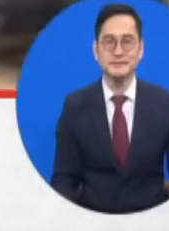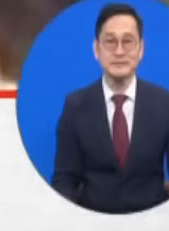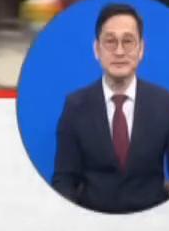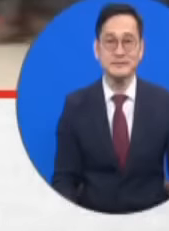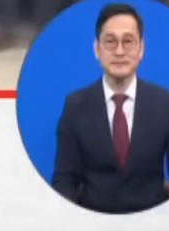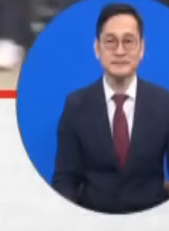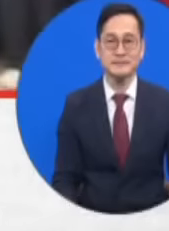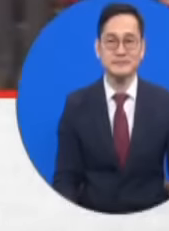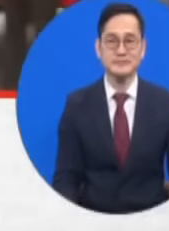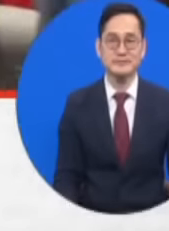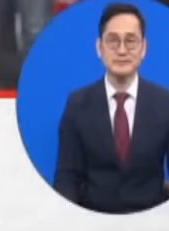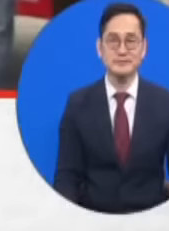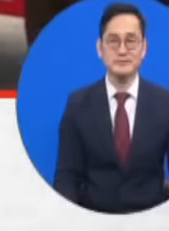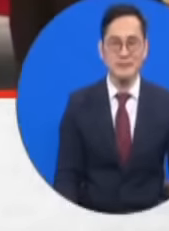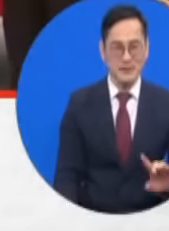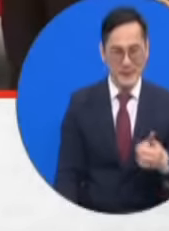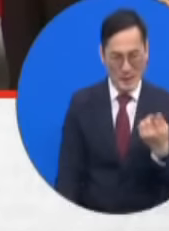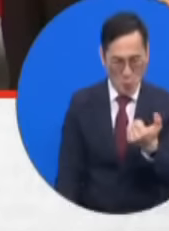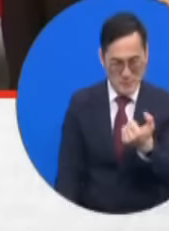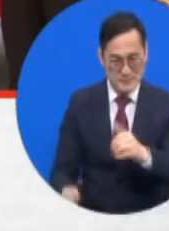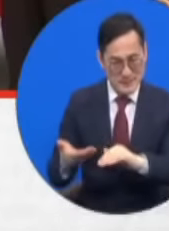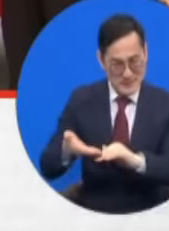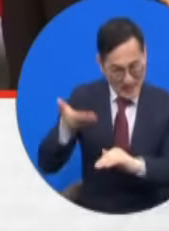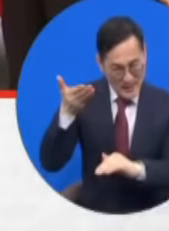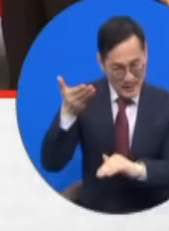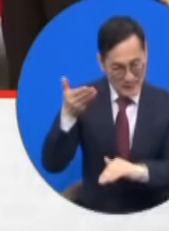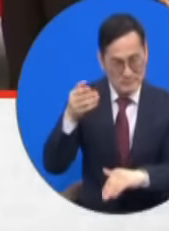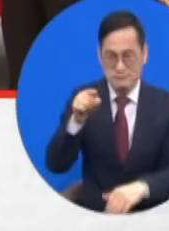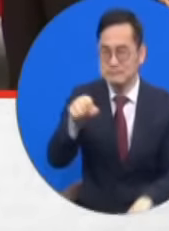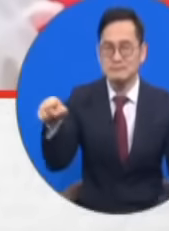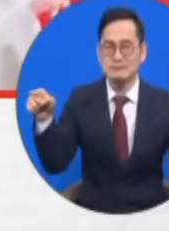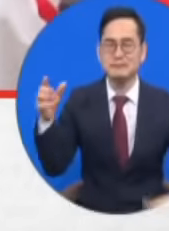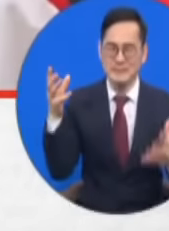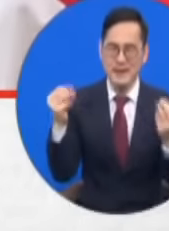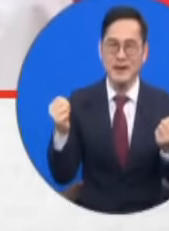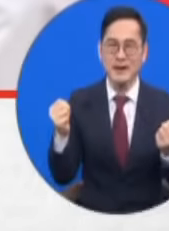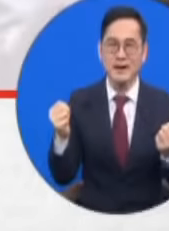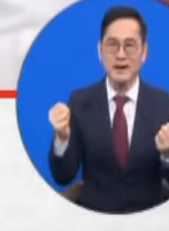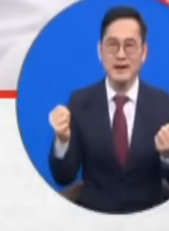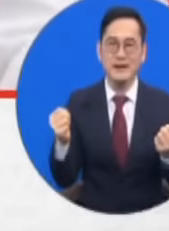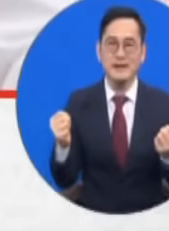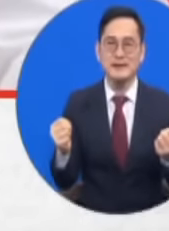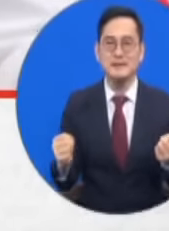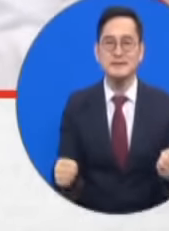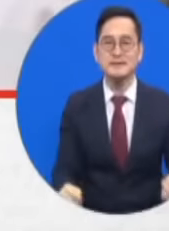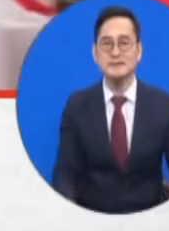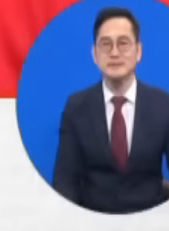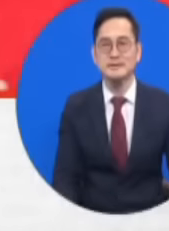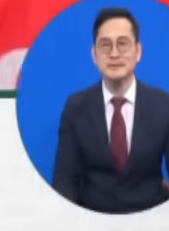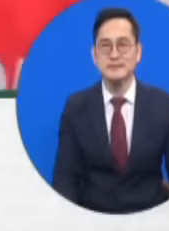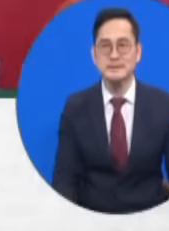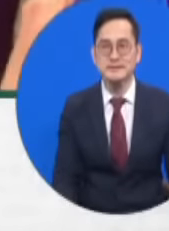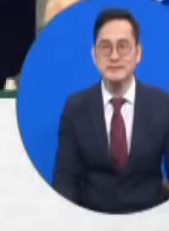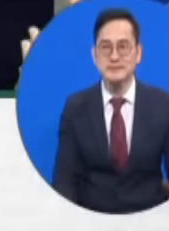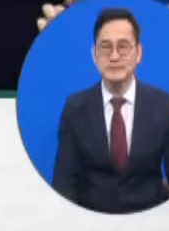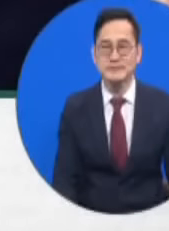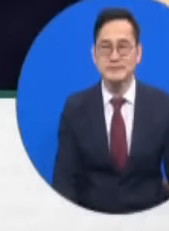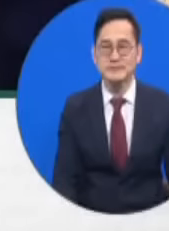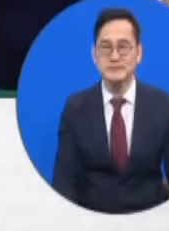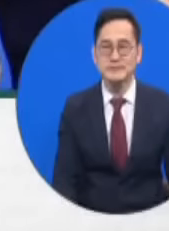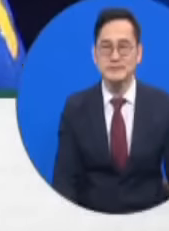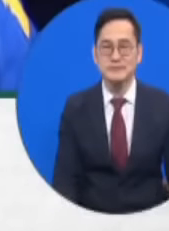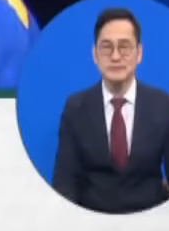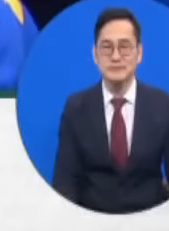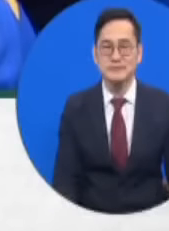과반을 넘는 의석들은 지금까지 저 선거를 통해서 여러 차례 있어 왔어요. 일당은 과반을 넘는 경우들이 종종 있어 왔죠. 그러나 과반을